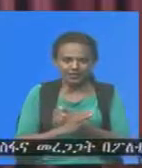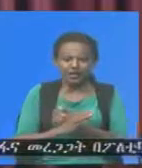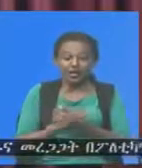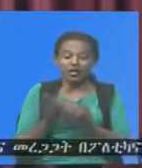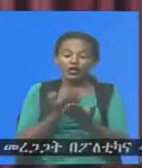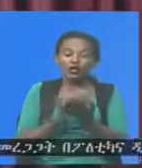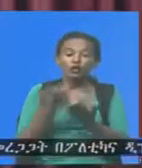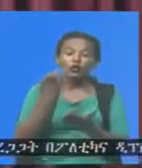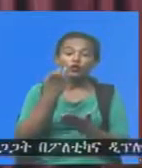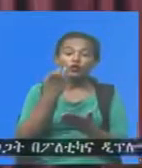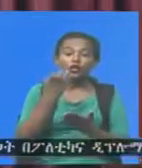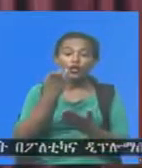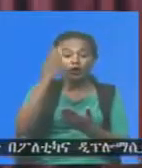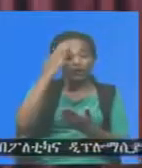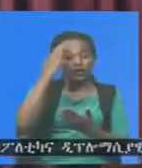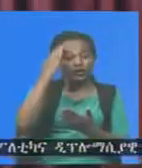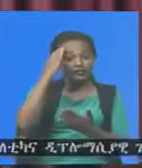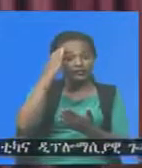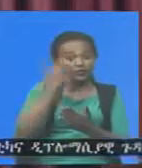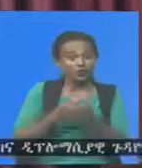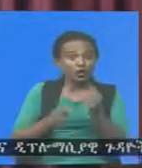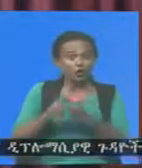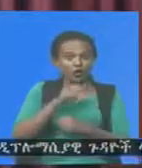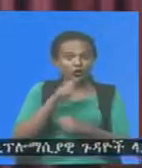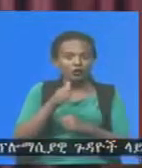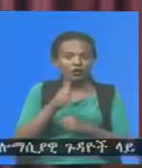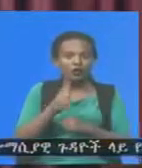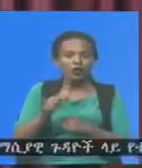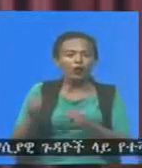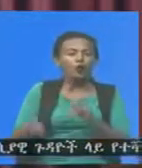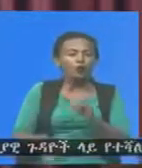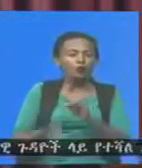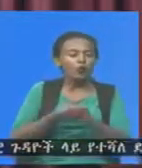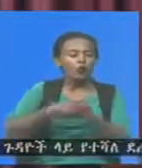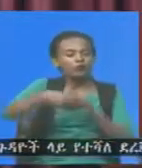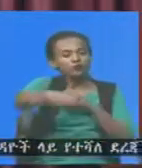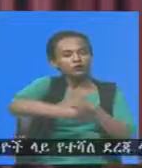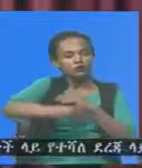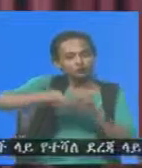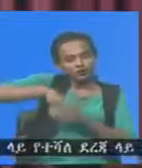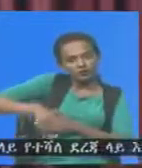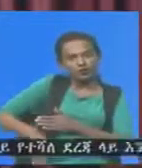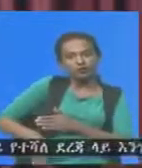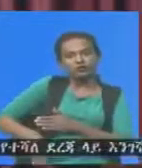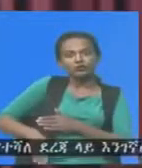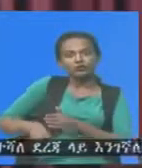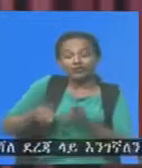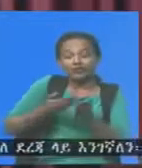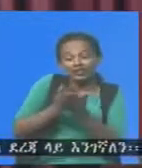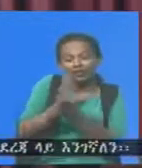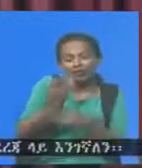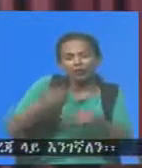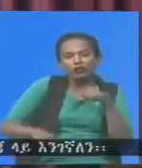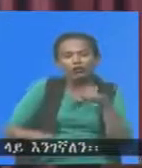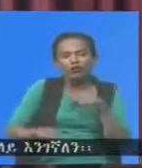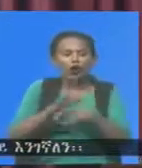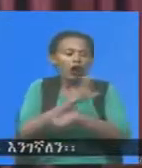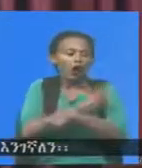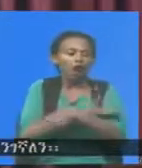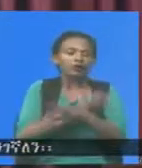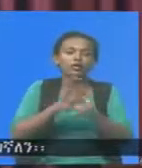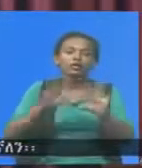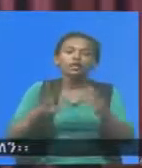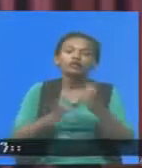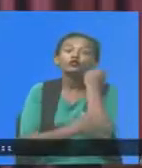ኢኮኖሚው ልቀት ብቻ ሳይሆን በጉቦ መደለል የማይችሉ አቅም የሌላቸው ድሆች